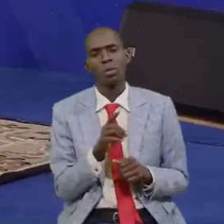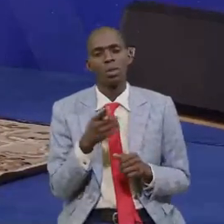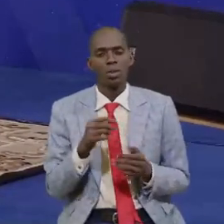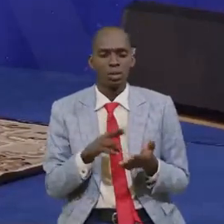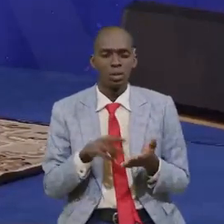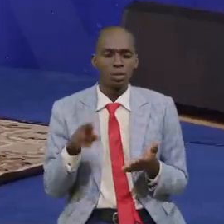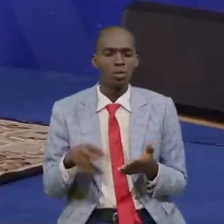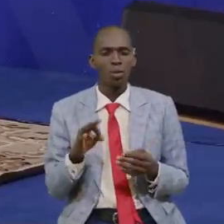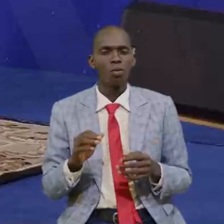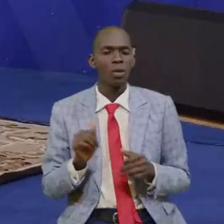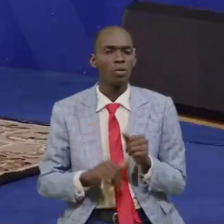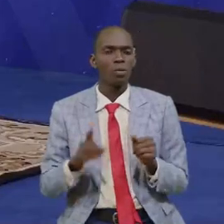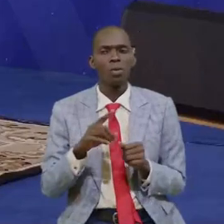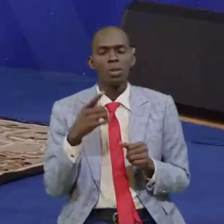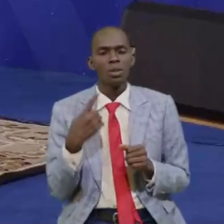l'épée de qui que ce soit,